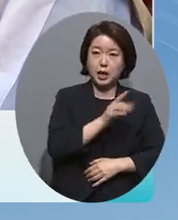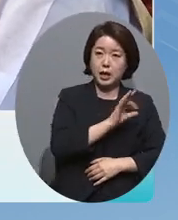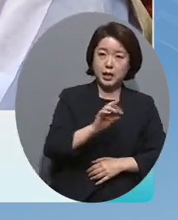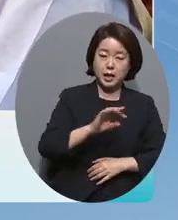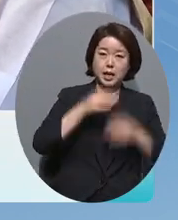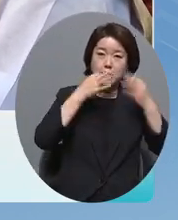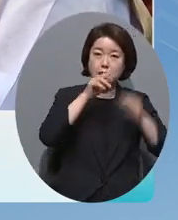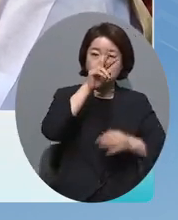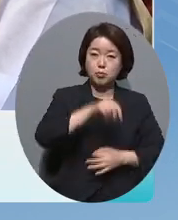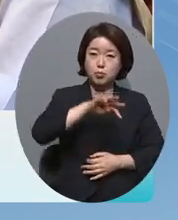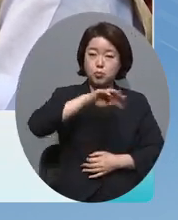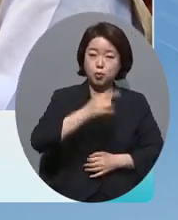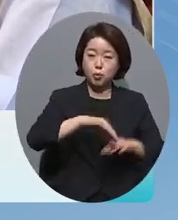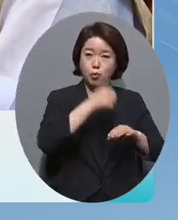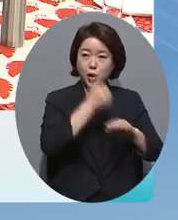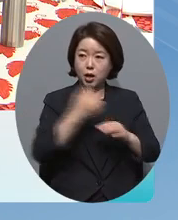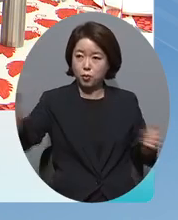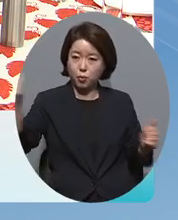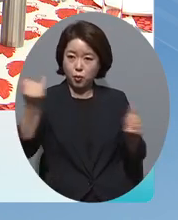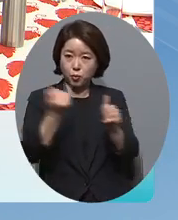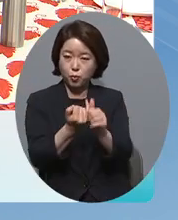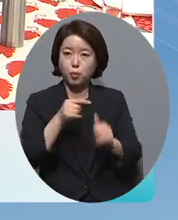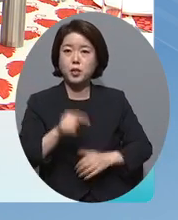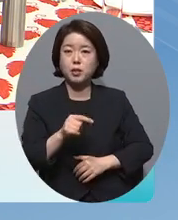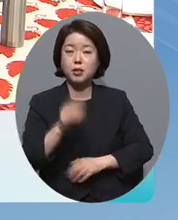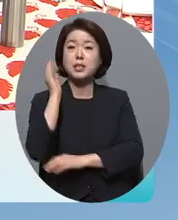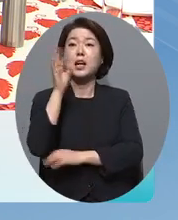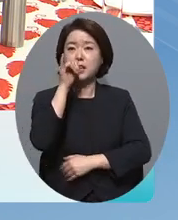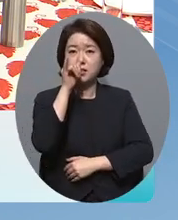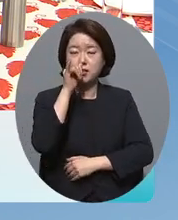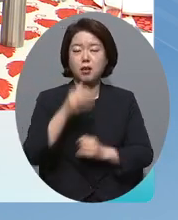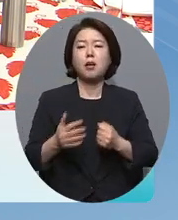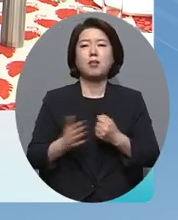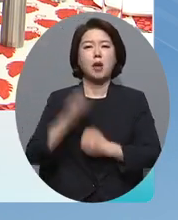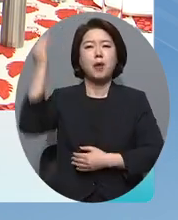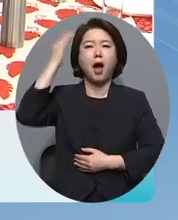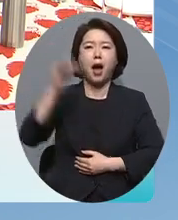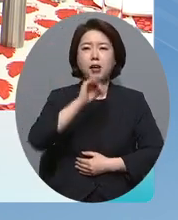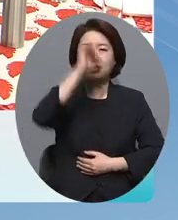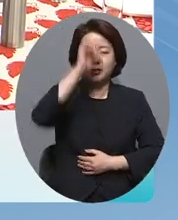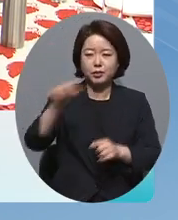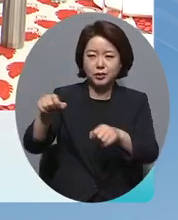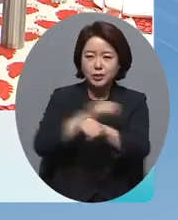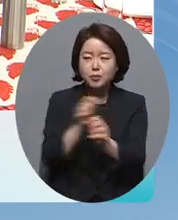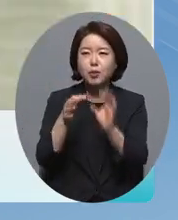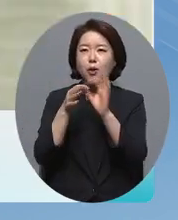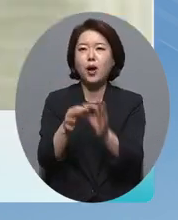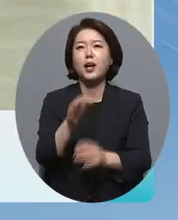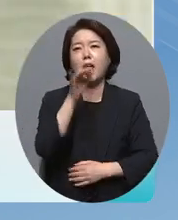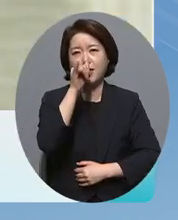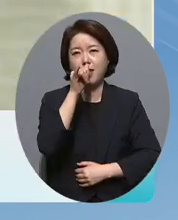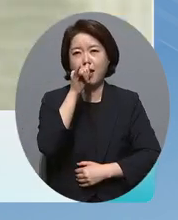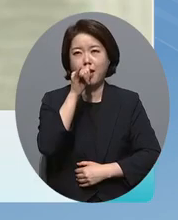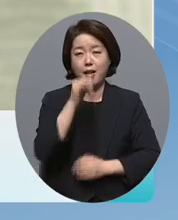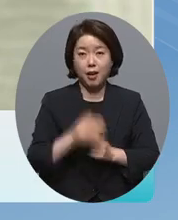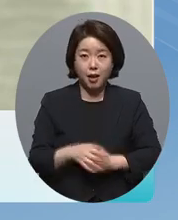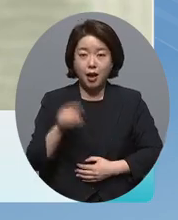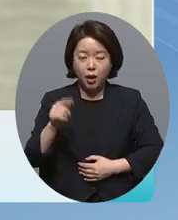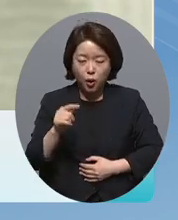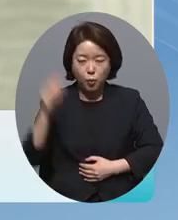했다라는 이제 설화가 전해지는 것입니다 그러다 보니까 이제 한국과 인도 간의 특별한 관계가 있다 이런 식으로 이제